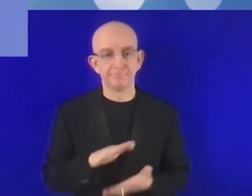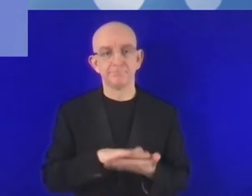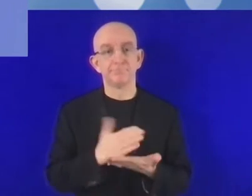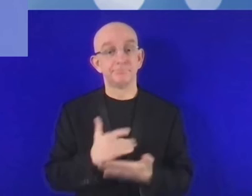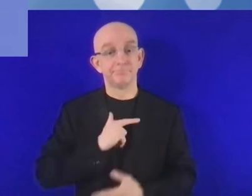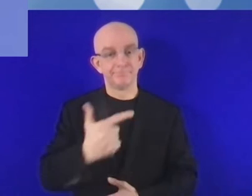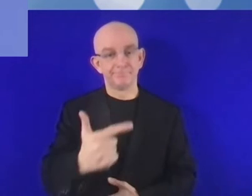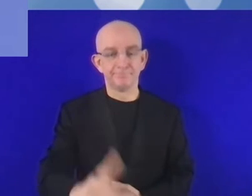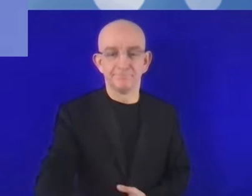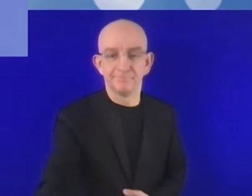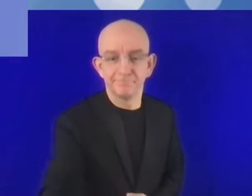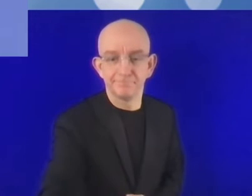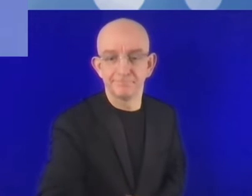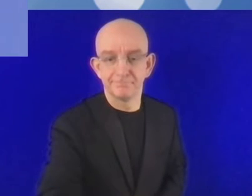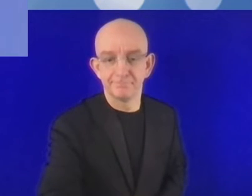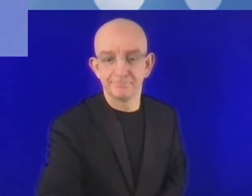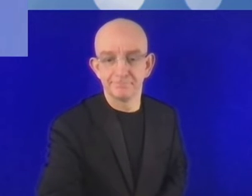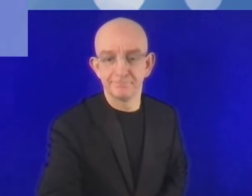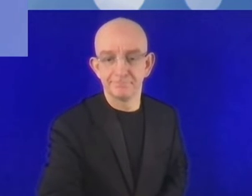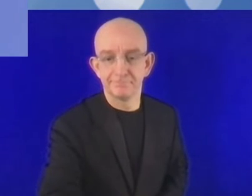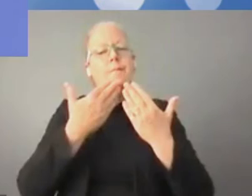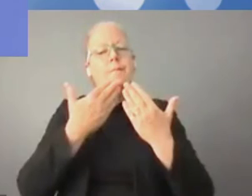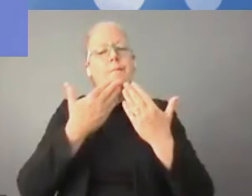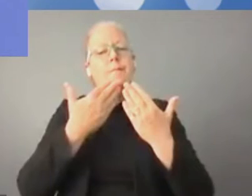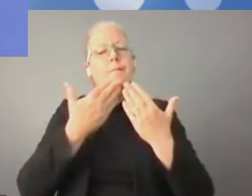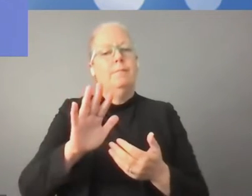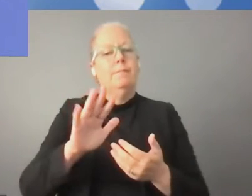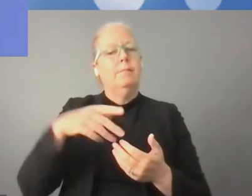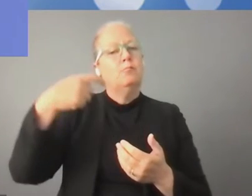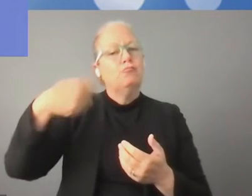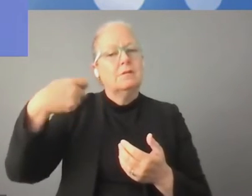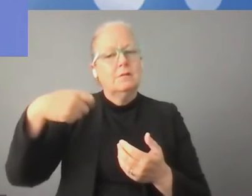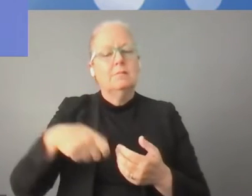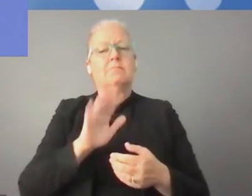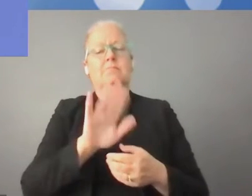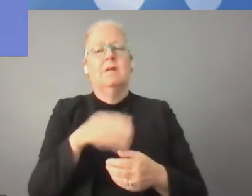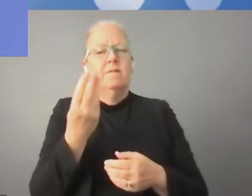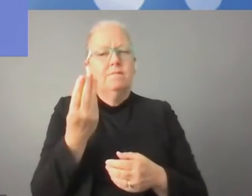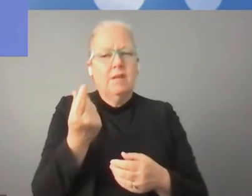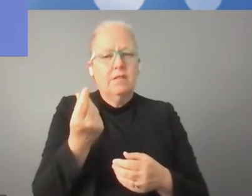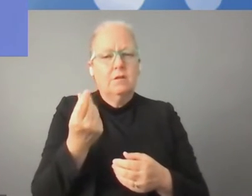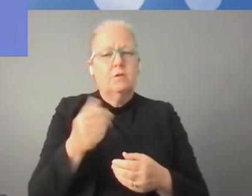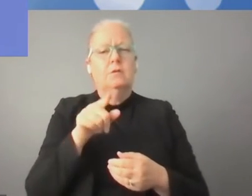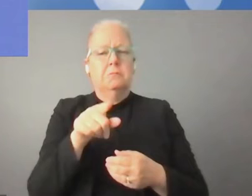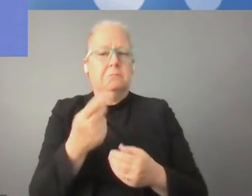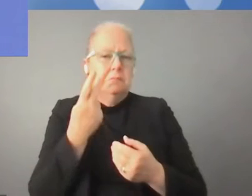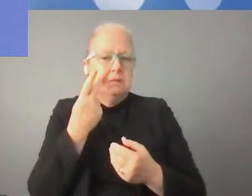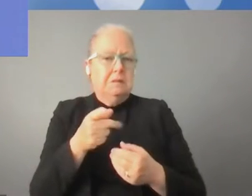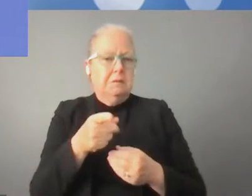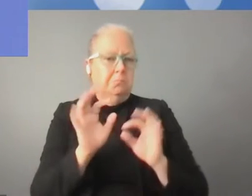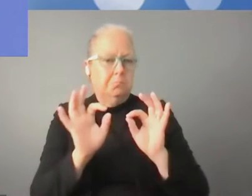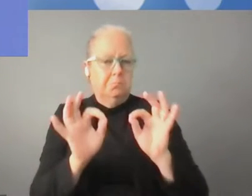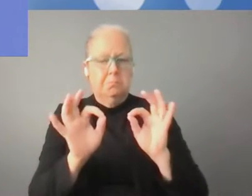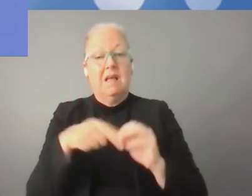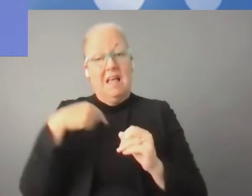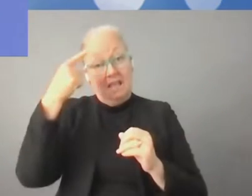больших разницах между разными секторами, отраслями. Спасибо огромное, госпожа председатель. Это была интересная